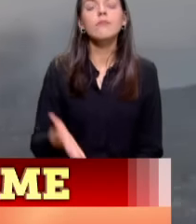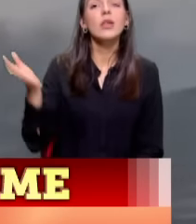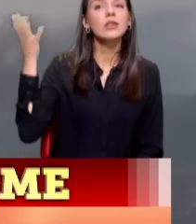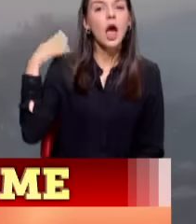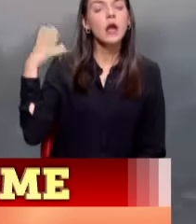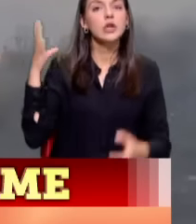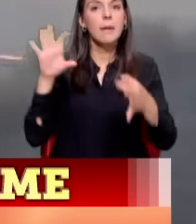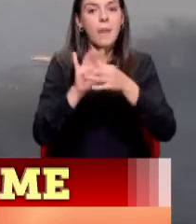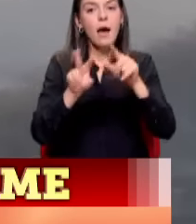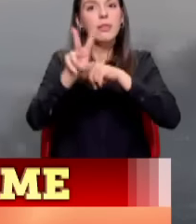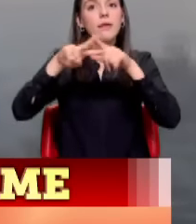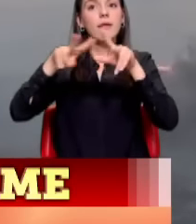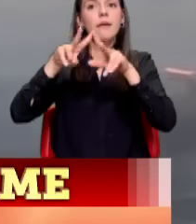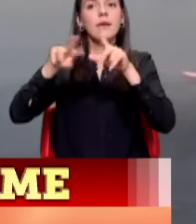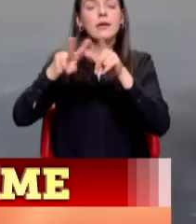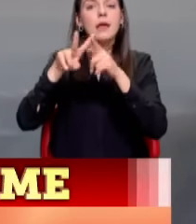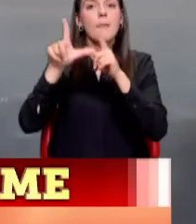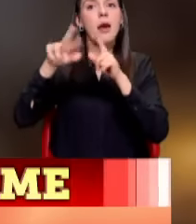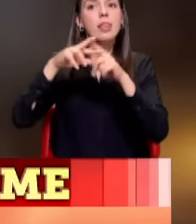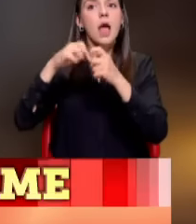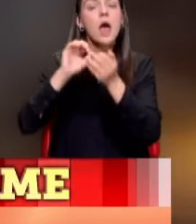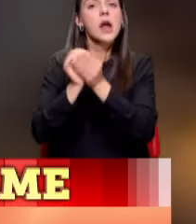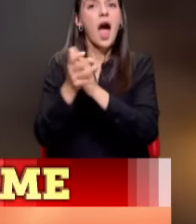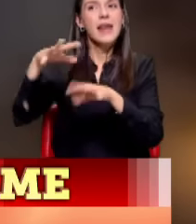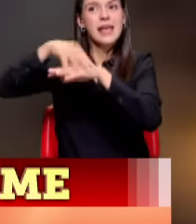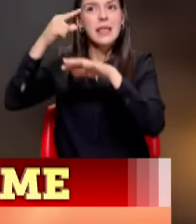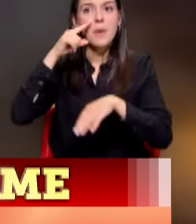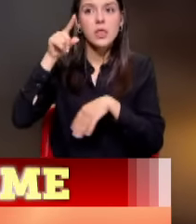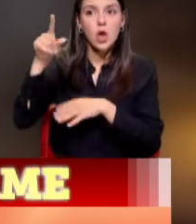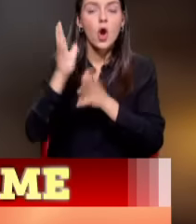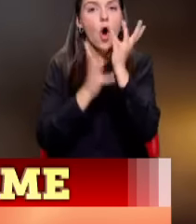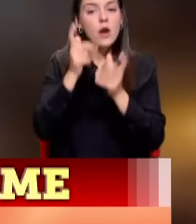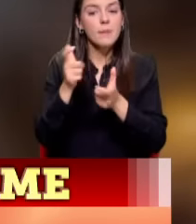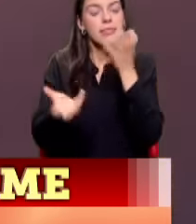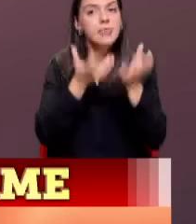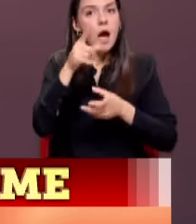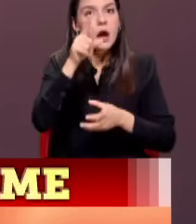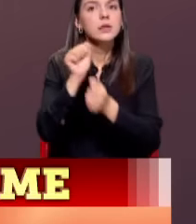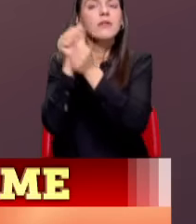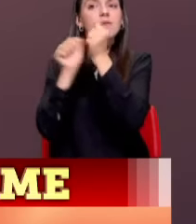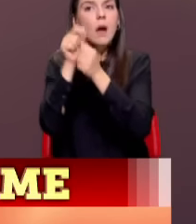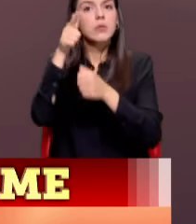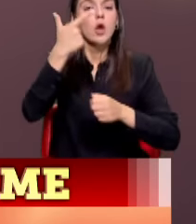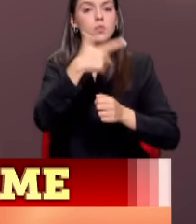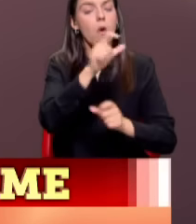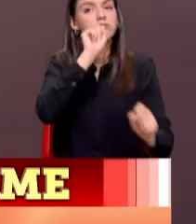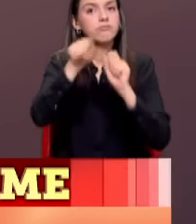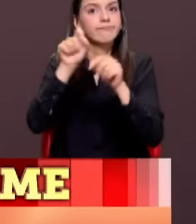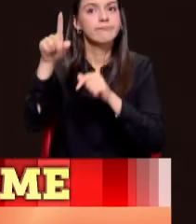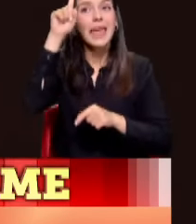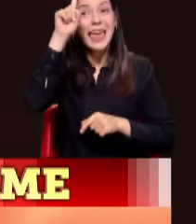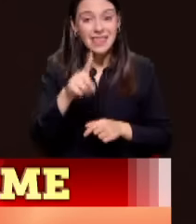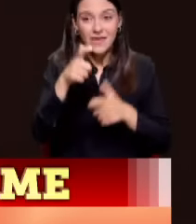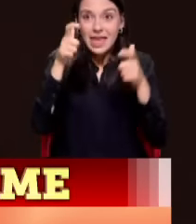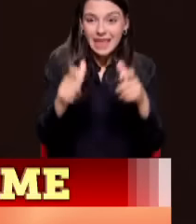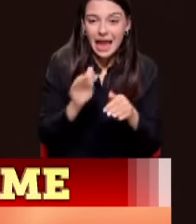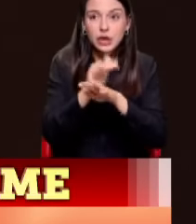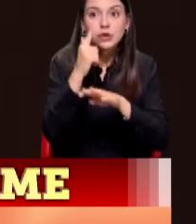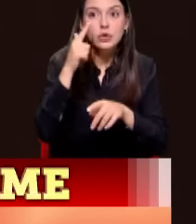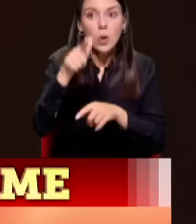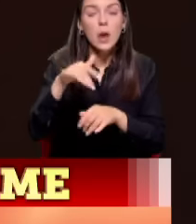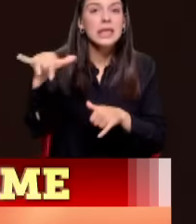Karşıyaka'ya bağlı Yamanlar Kartepe mevkisinde başlayan orman yangını evlere, sanayi sitesine, köylere sıçradı. İlk kez yerleşim yerlerine bu